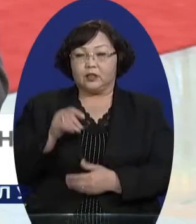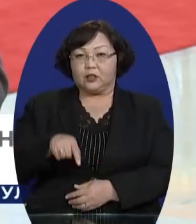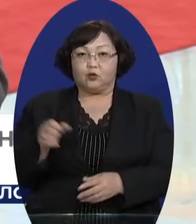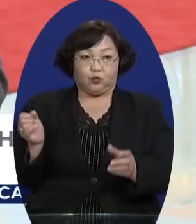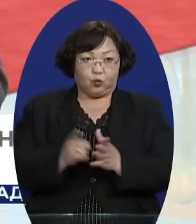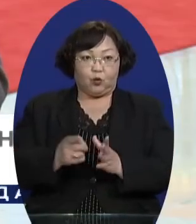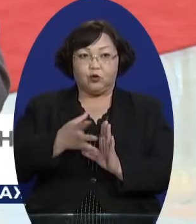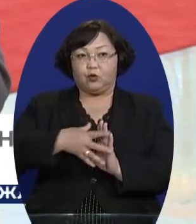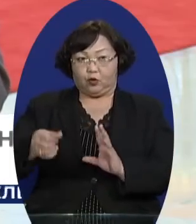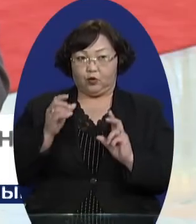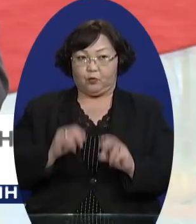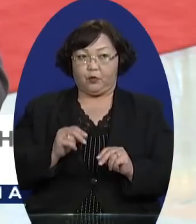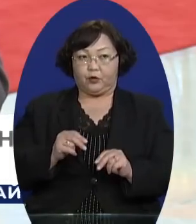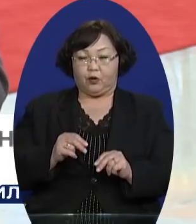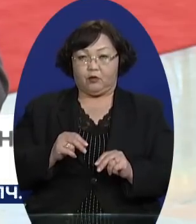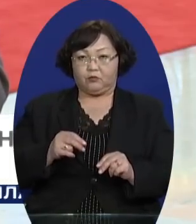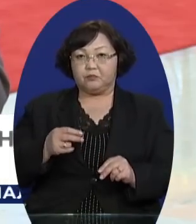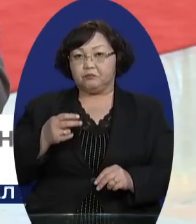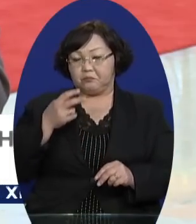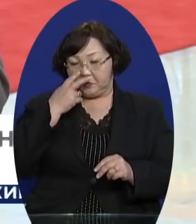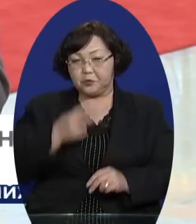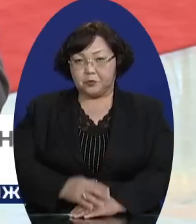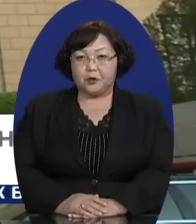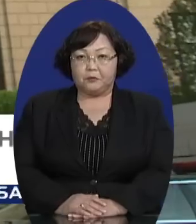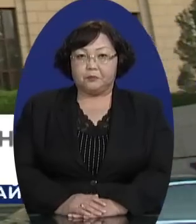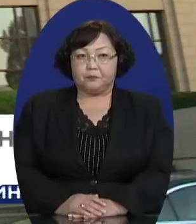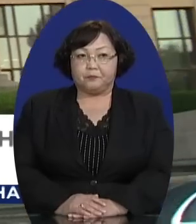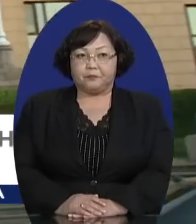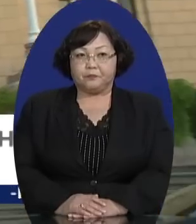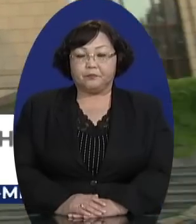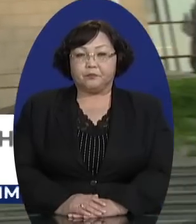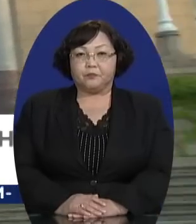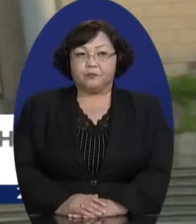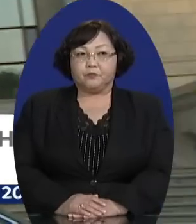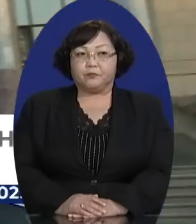чухал нөлөө үзүүлнэ гэж ингэж талууд үзэж байгаа юм аа.